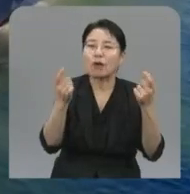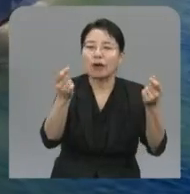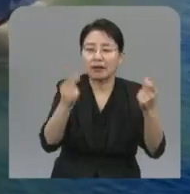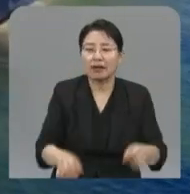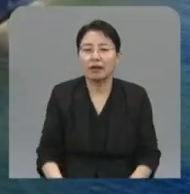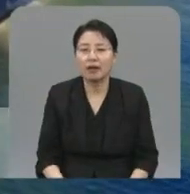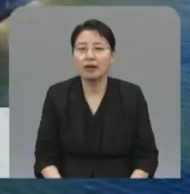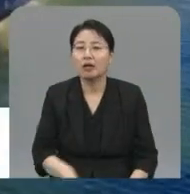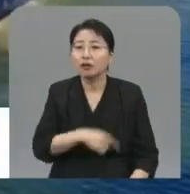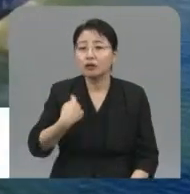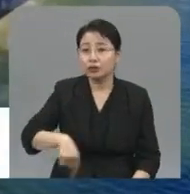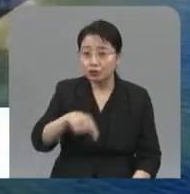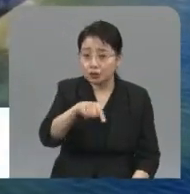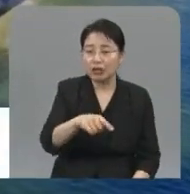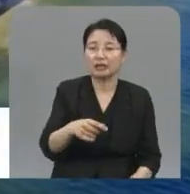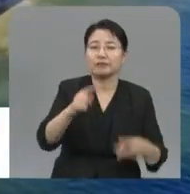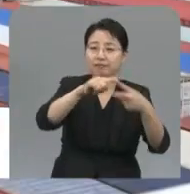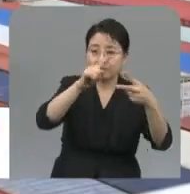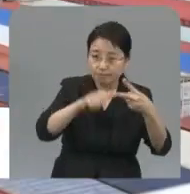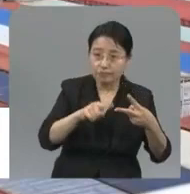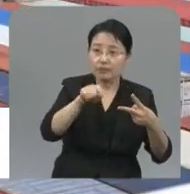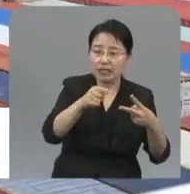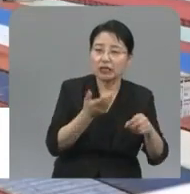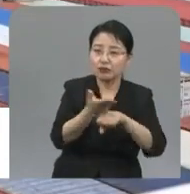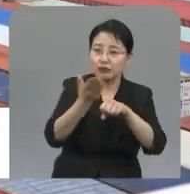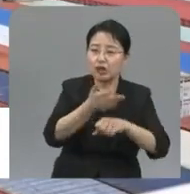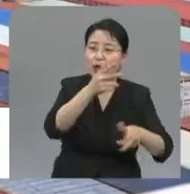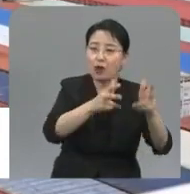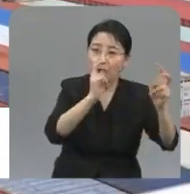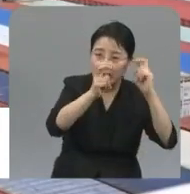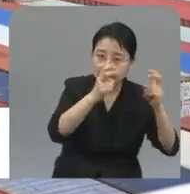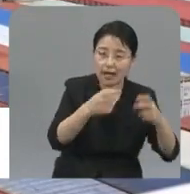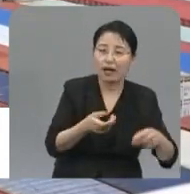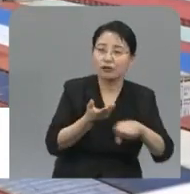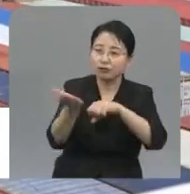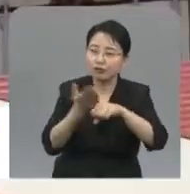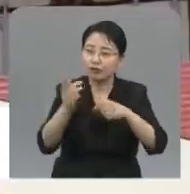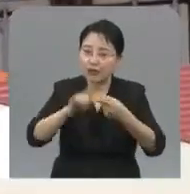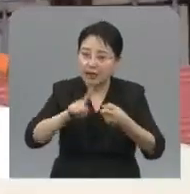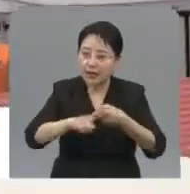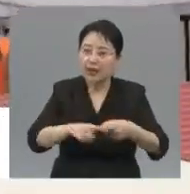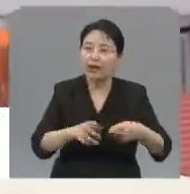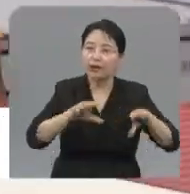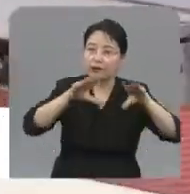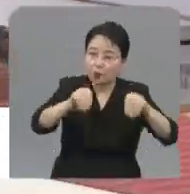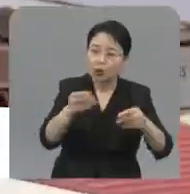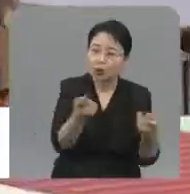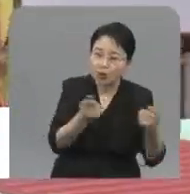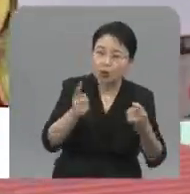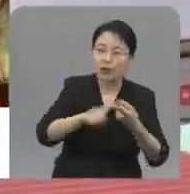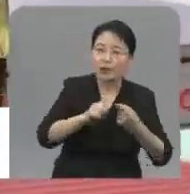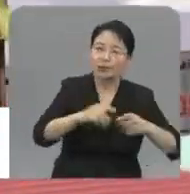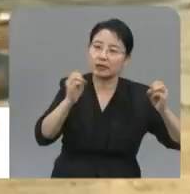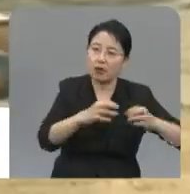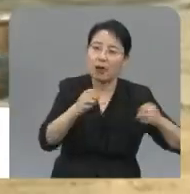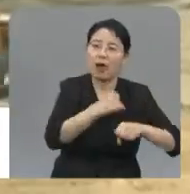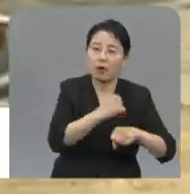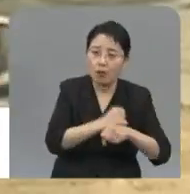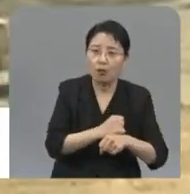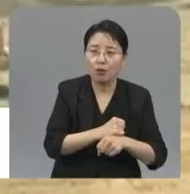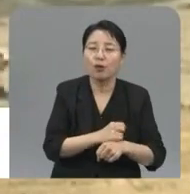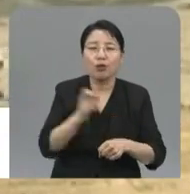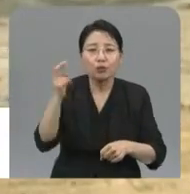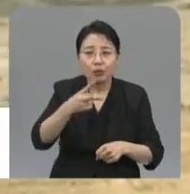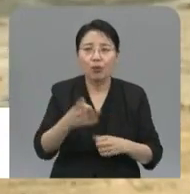của nước này theo dự kiến Bắc Kinh sẽ cùng với các doanh nghiệp cung ứng galion bắt đầu thảo luận về việc hạn chế xuất khẩu trong tuần này